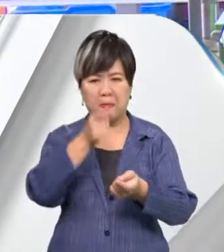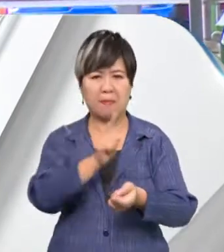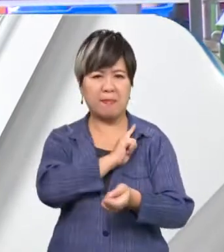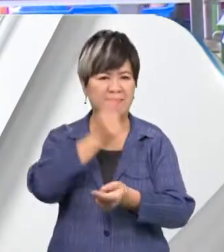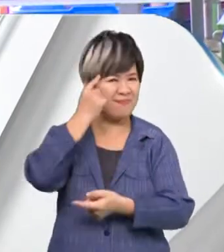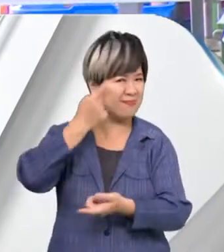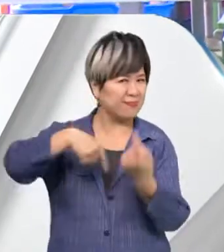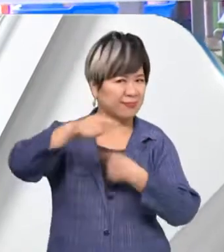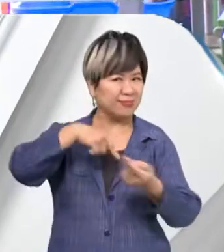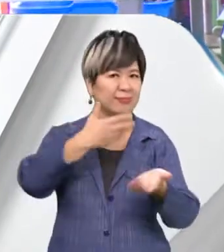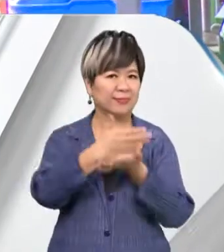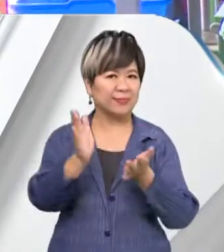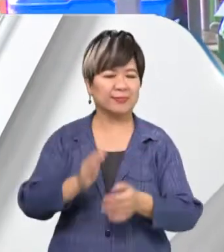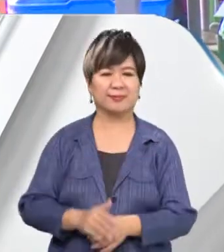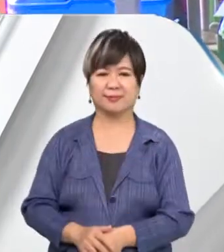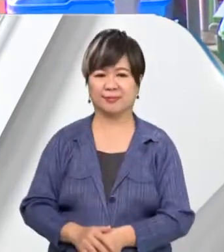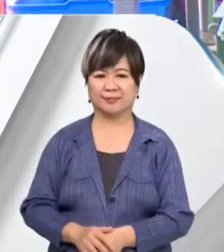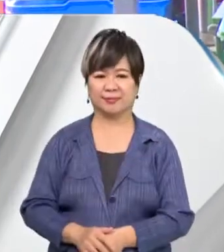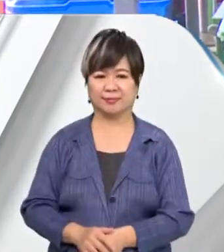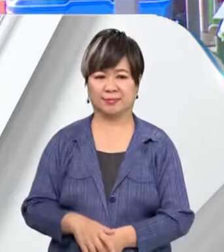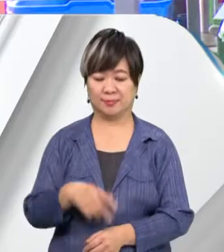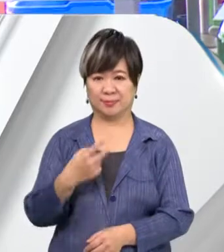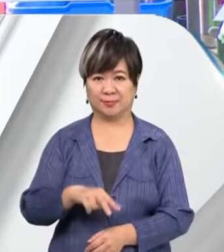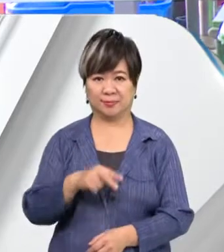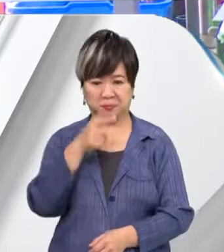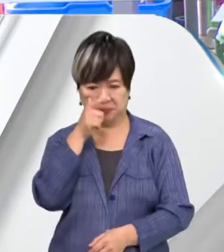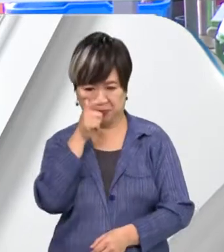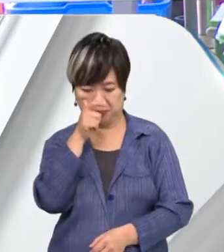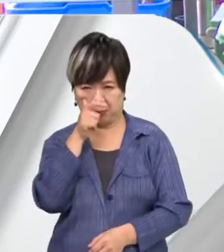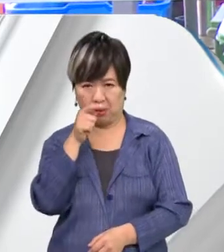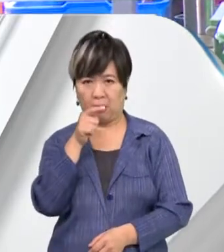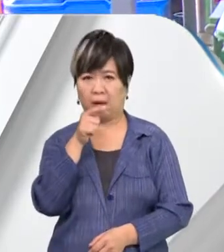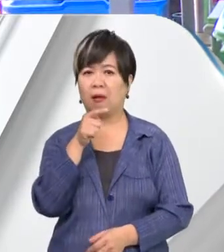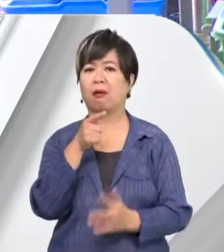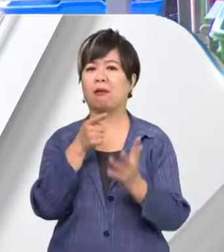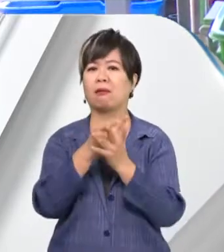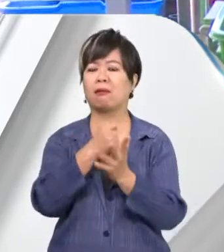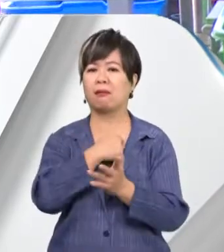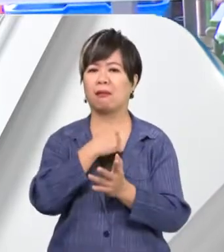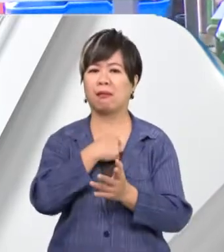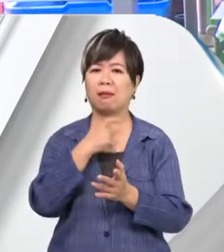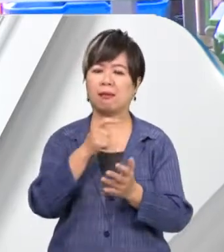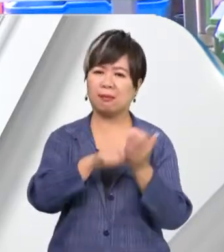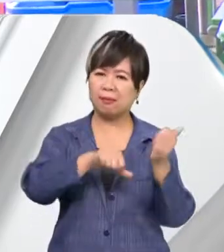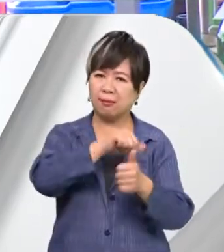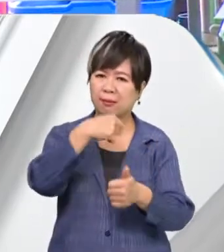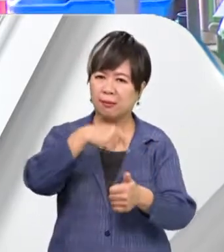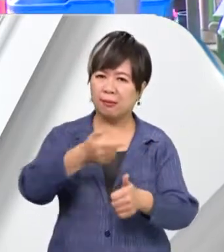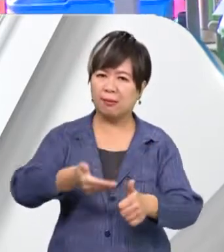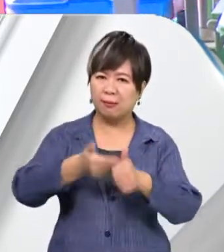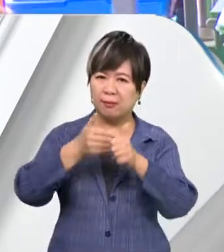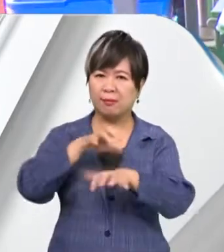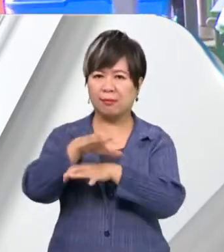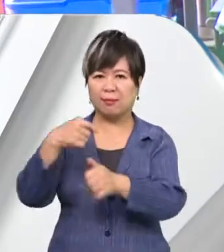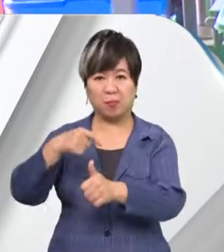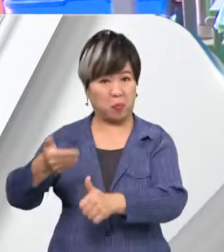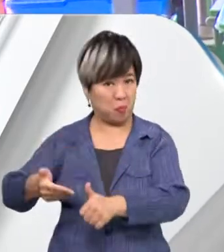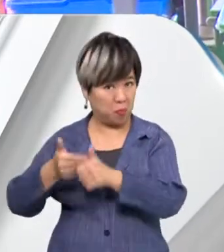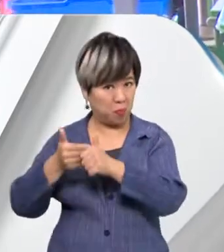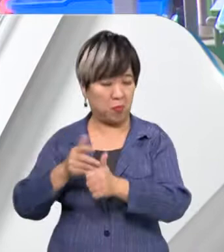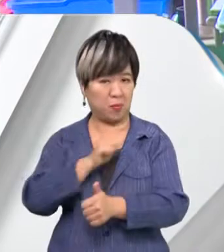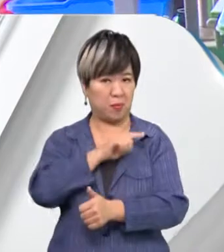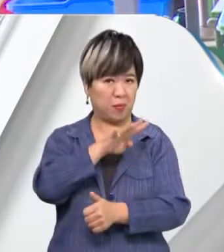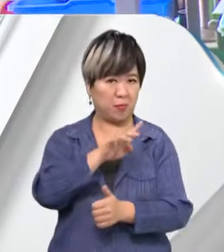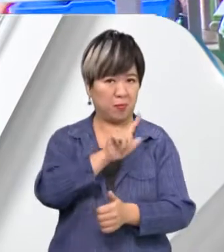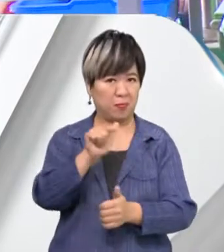想怎么去解决问题，然后他们可以从观察当中其实知道，不管是生命教育、环境教育，然后自然学科、